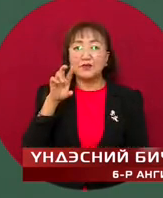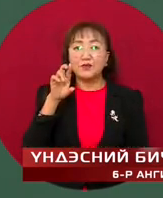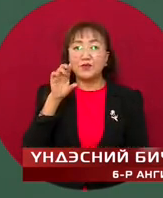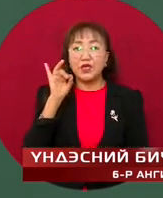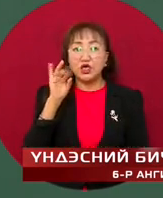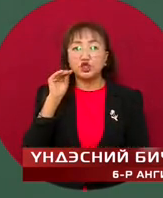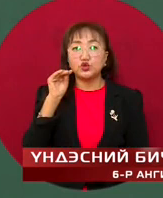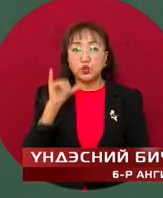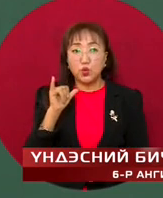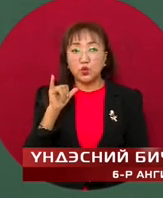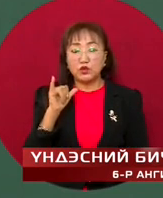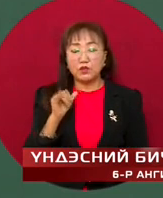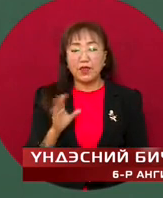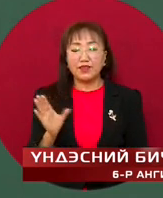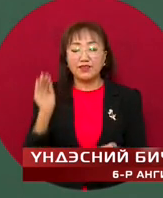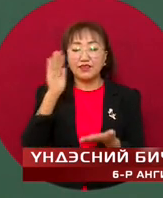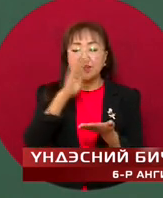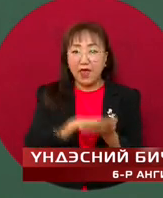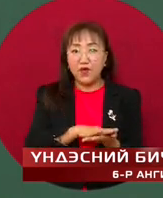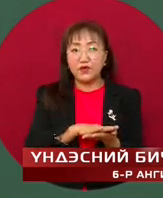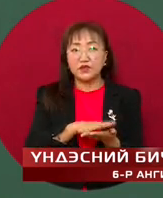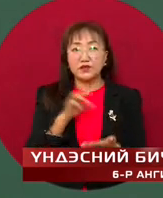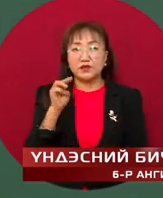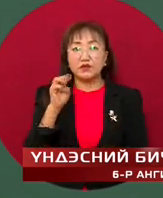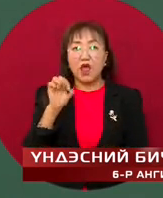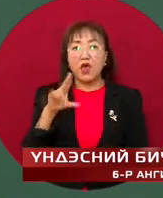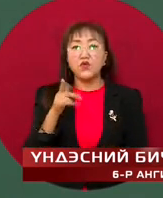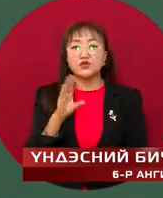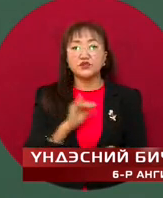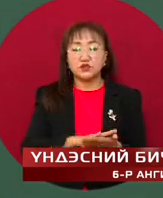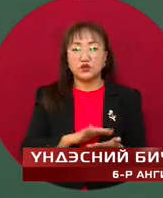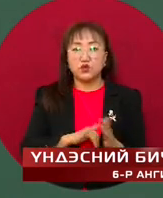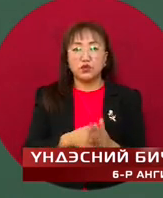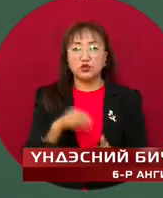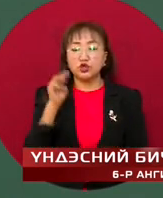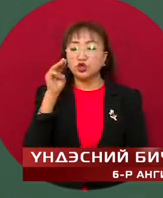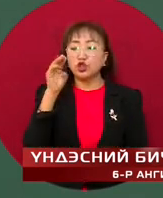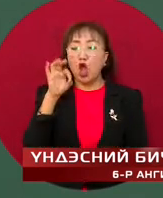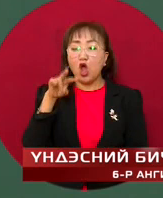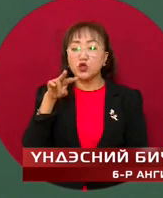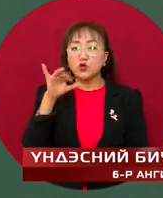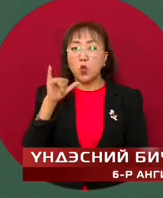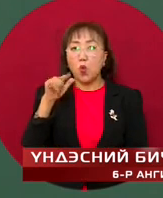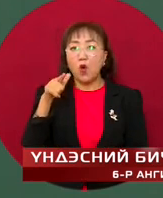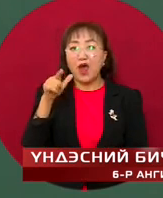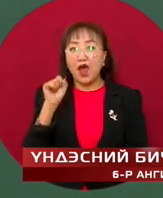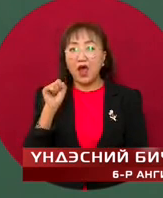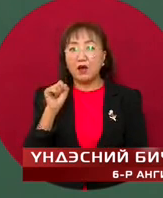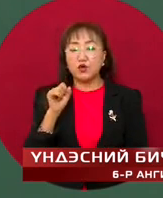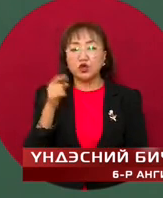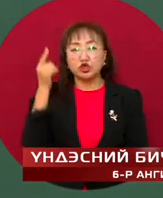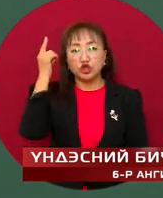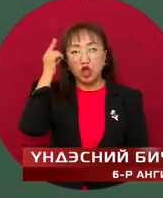үг байна. Тавьж. За тоо луу гай буюу толгой, толгой.